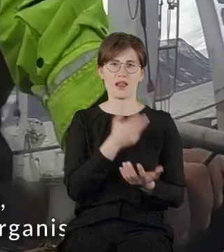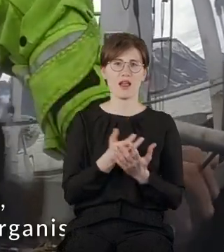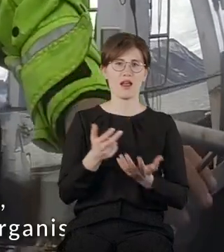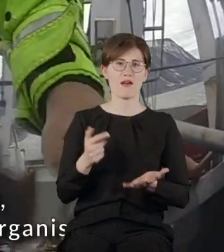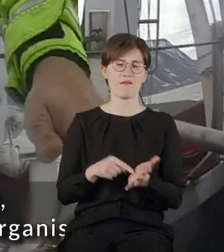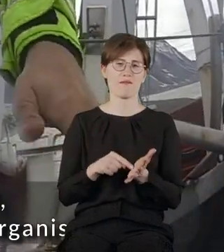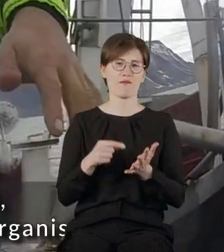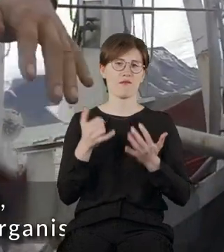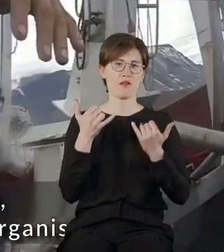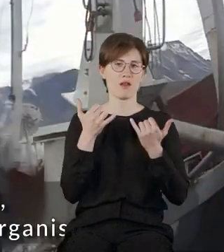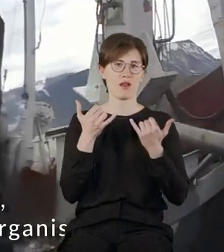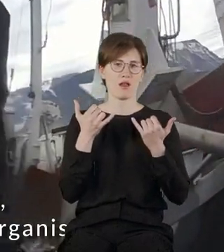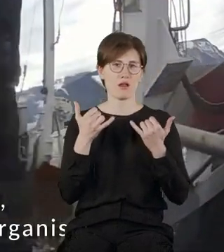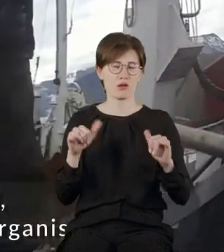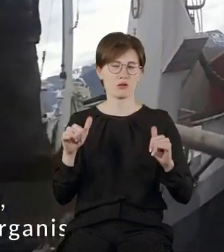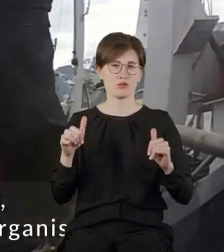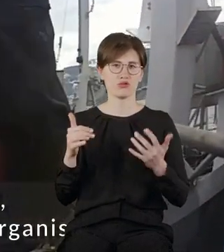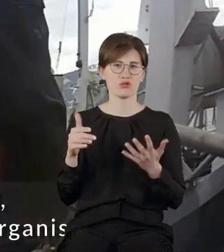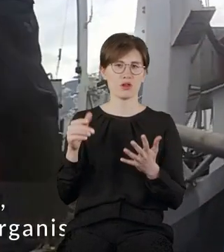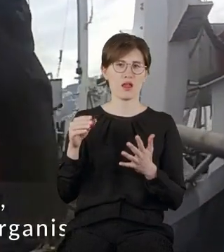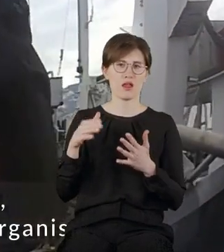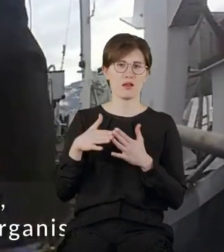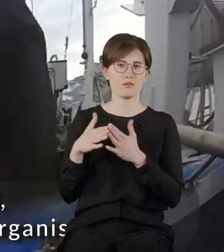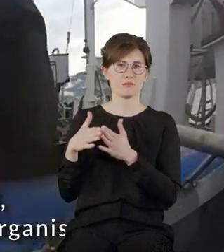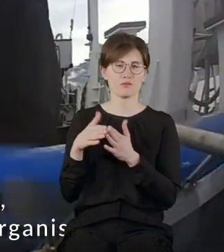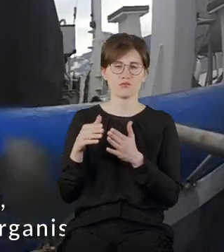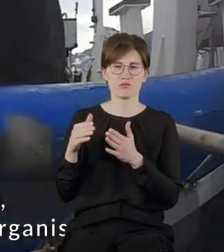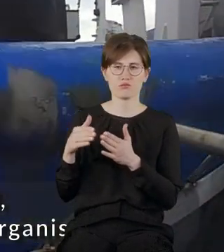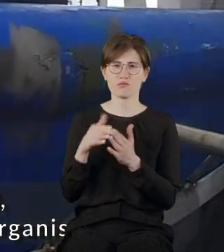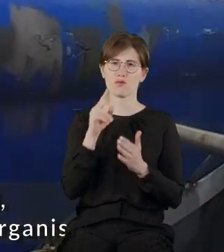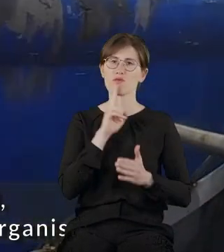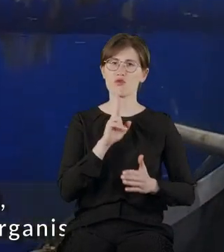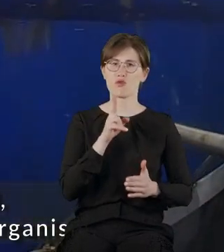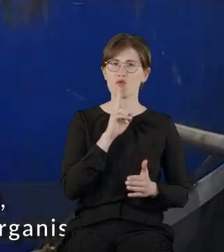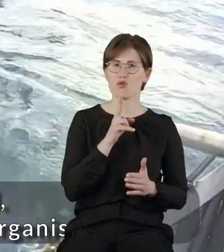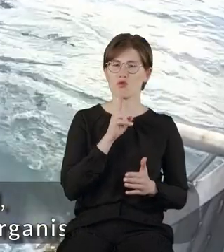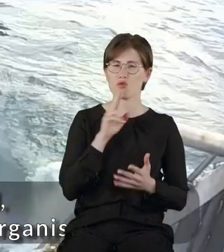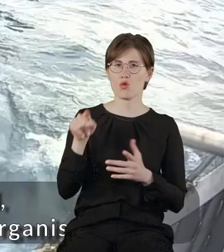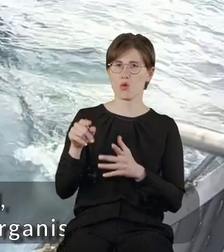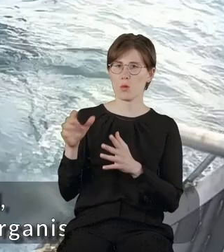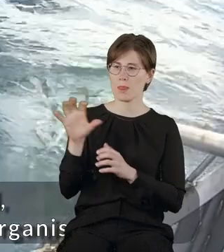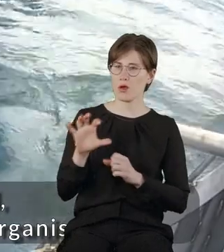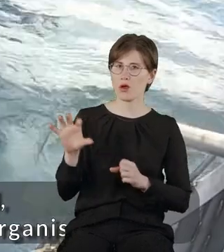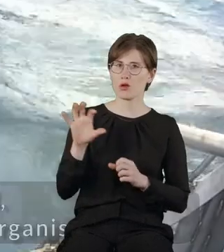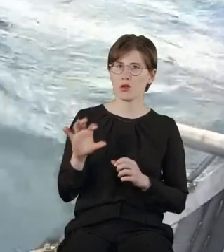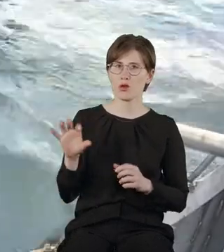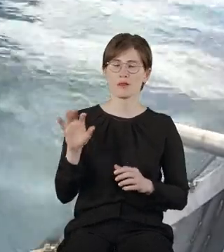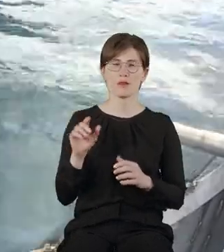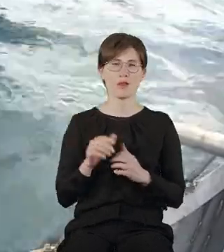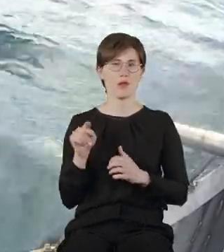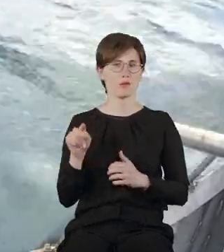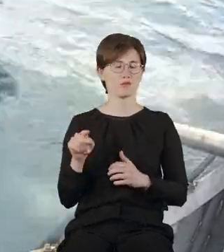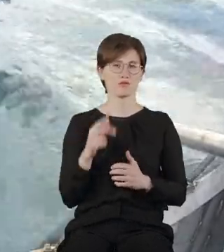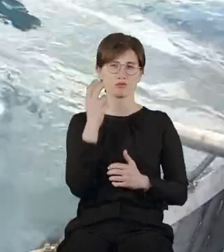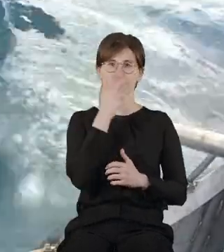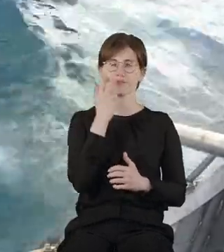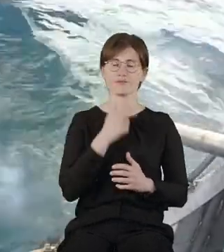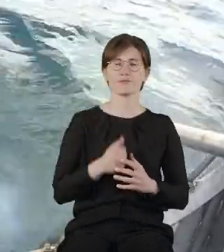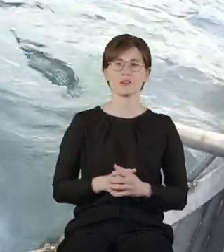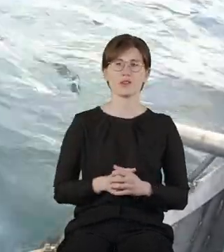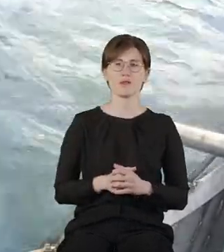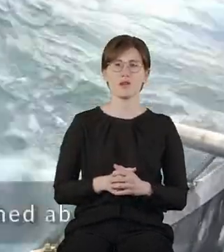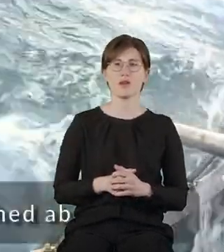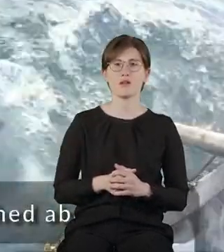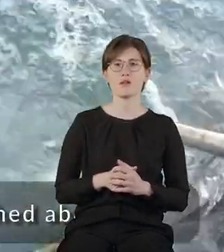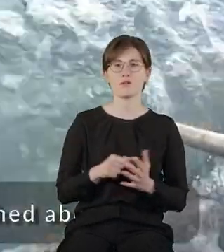duże zgrupowania kryla, który jest organizmem raczej planktonowym niż bentosowym. No i to było